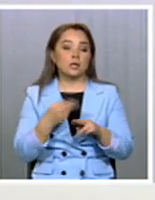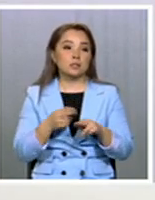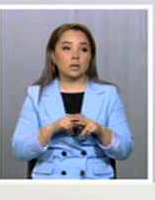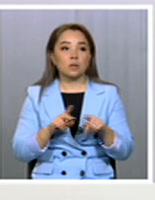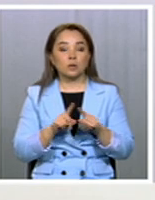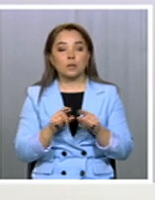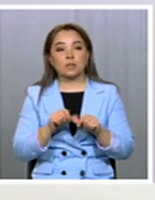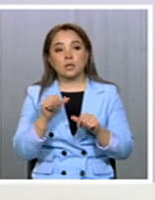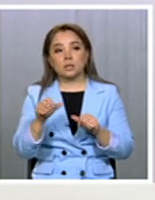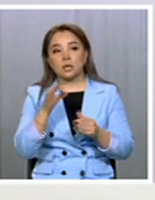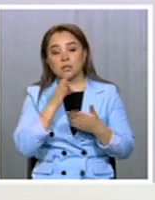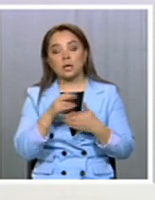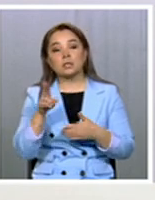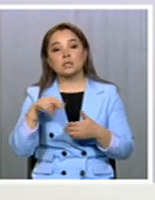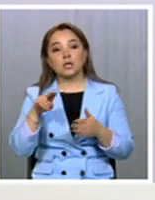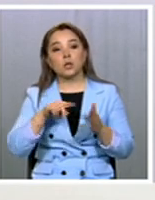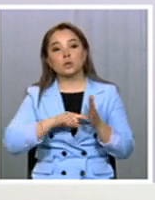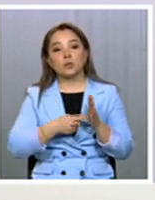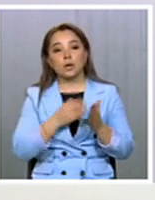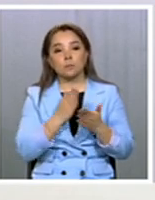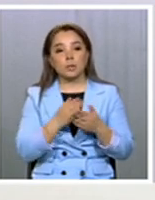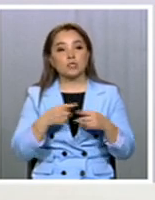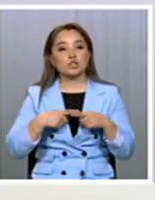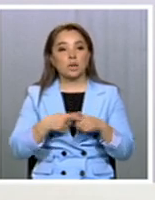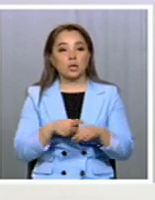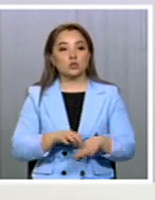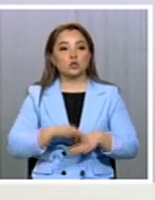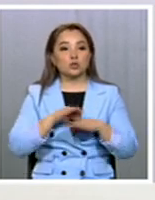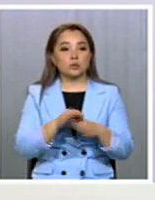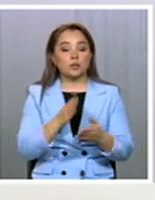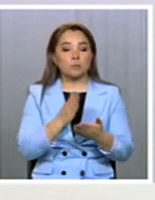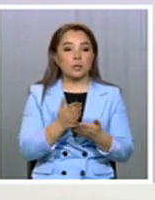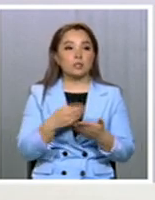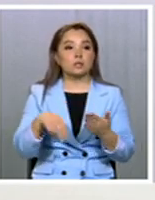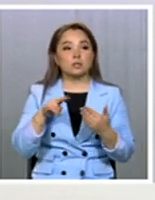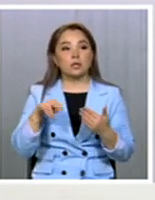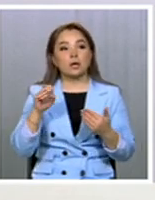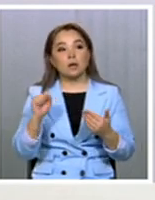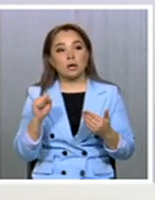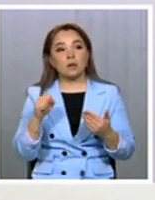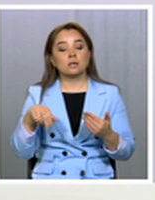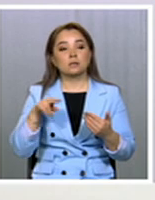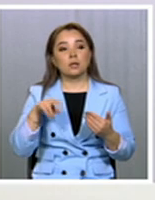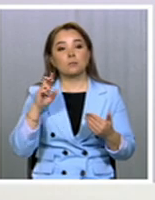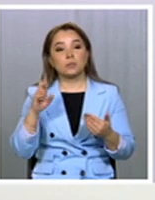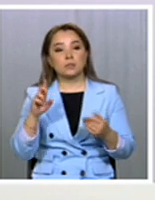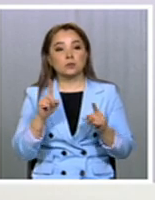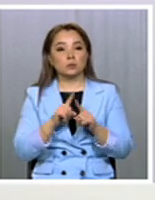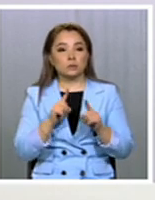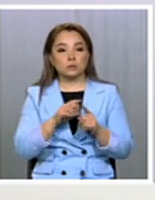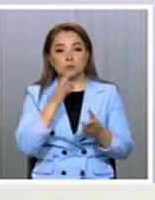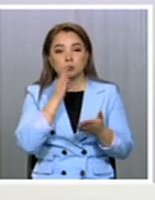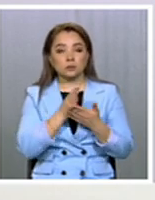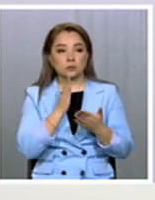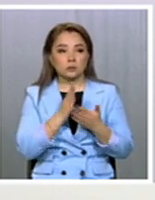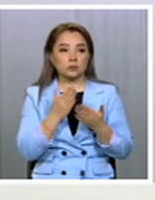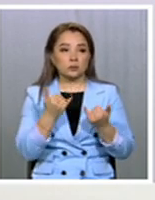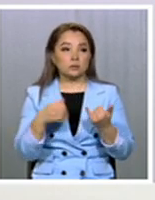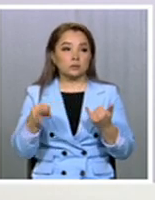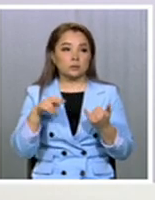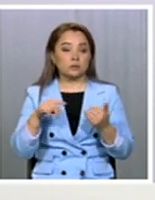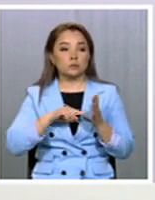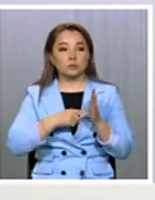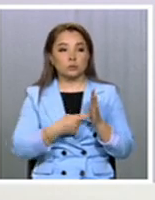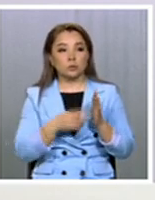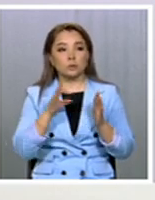тыш жатқан Д нүктесінен жанамалар жүргізілген, яғни ДА, ДБ жанама. Д нүктесімен